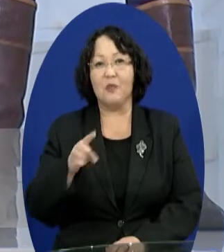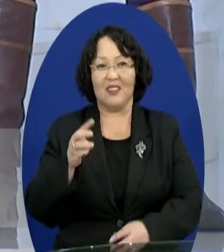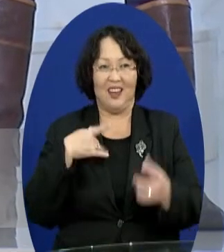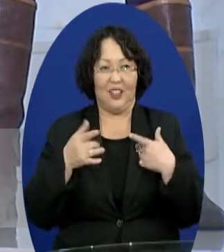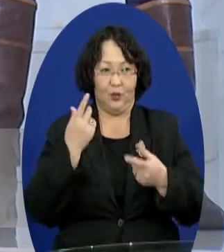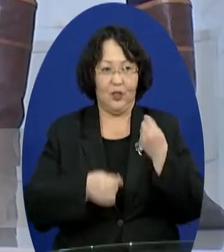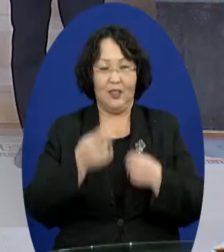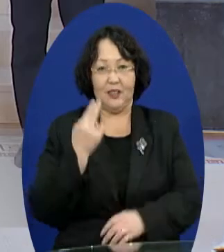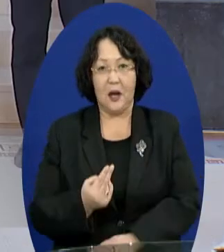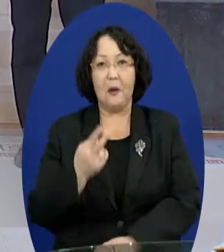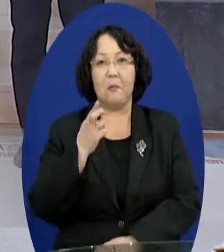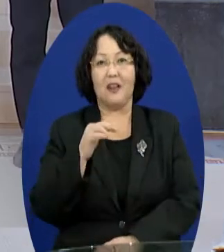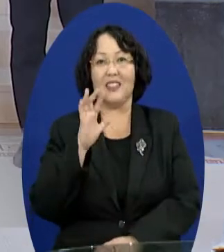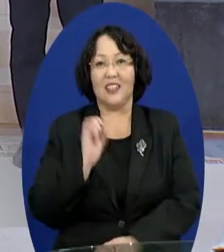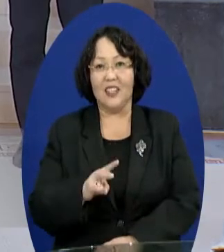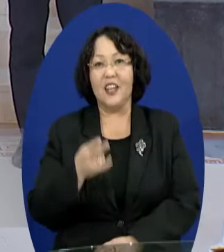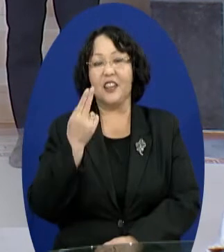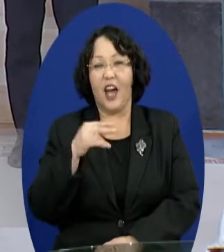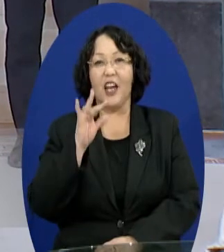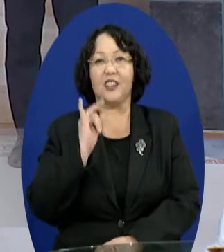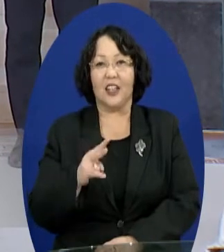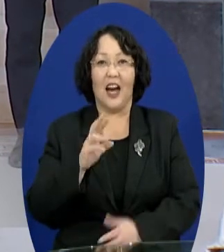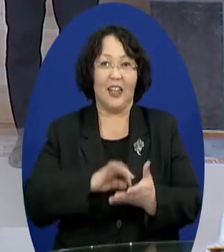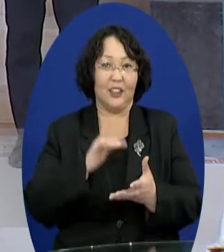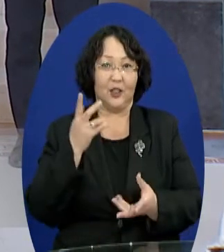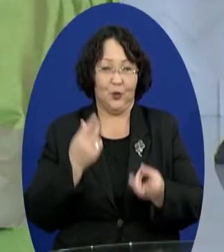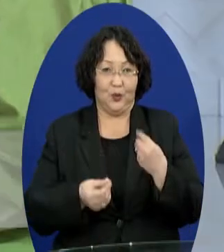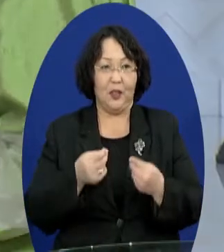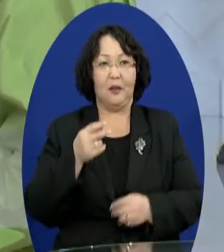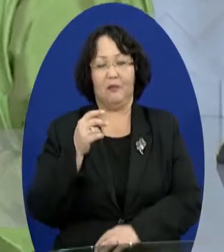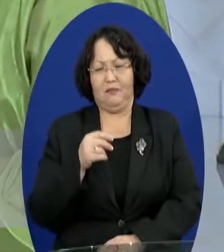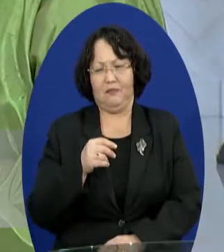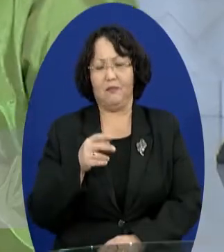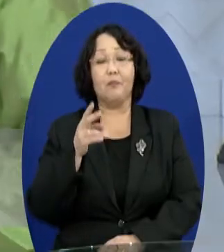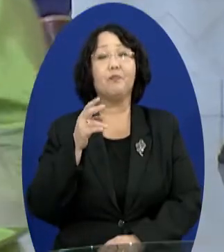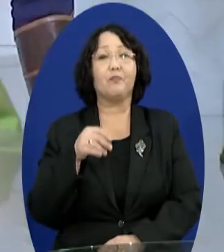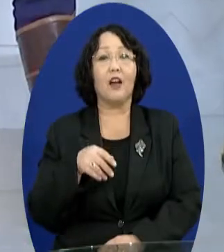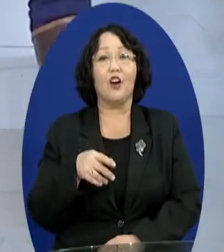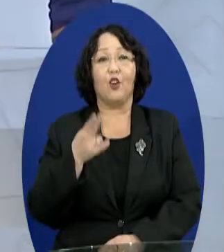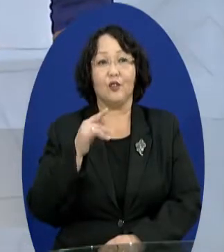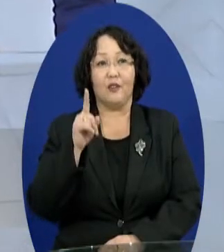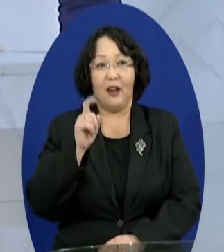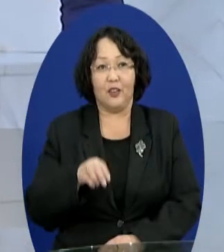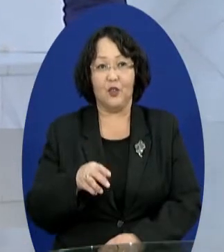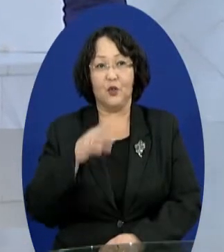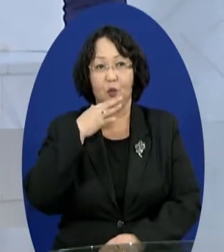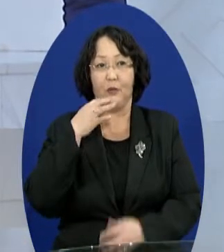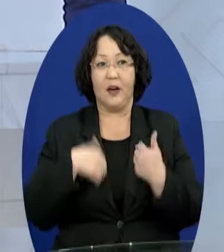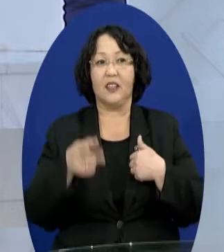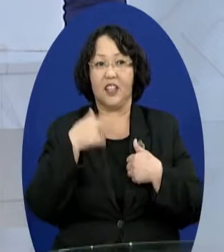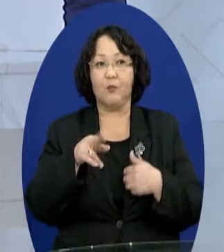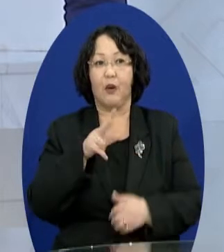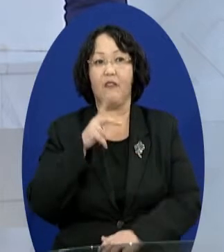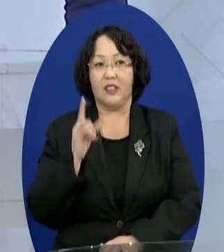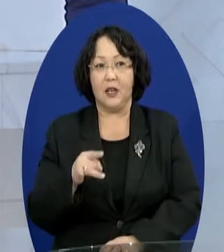Баясгалан, Дайчин Алдар чуулгын бүжигчин Борын Дасцэвэг, Монгол улсын консерваторийн зөвлөх багш Дэд профессор Пунцхийн